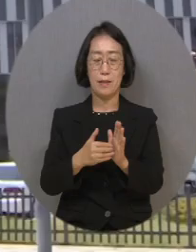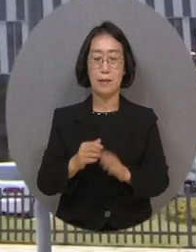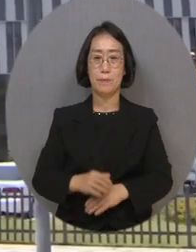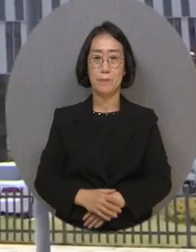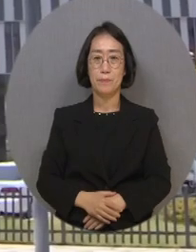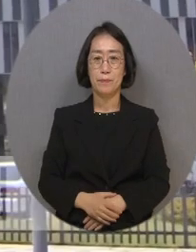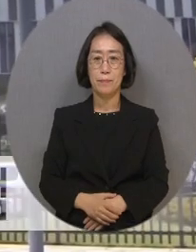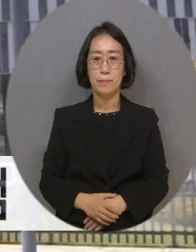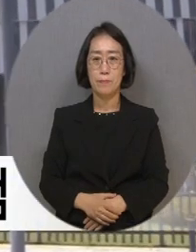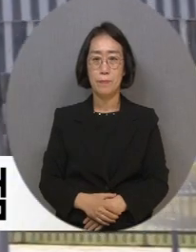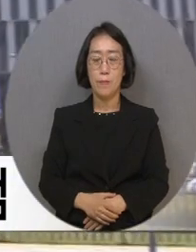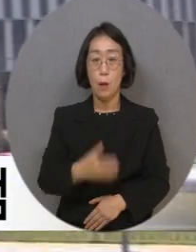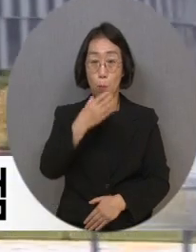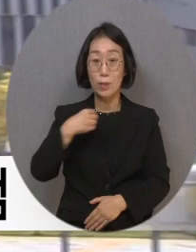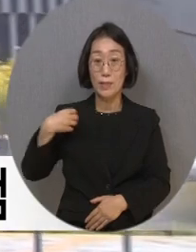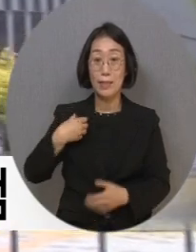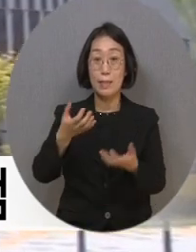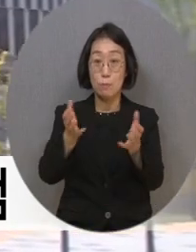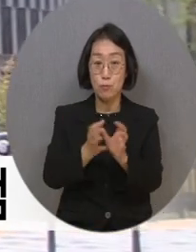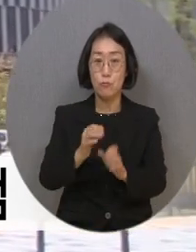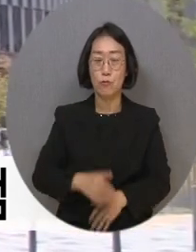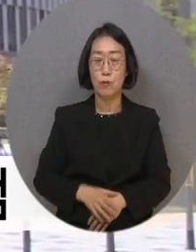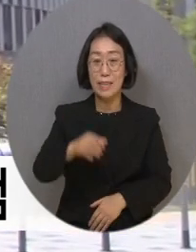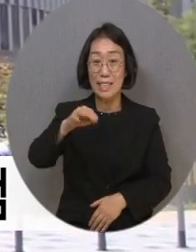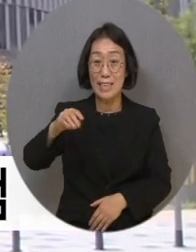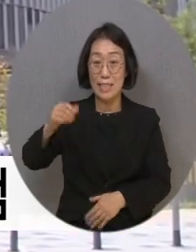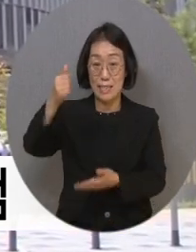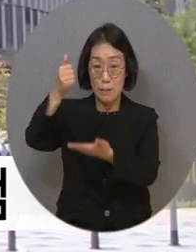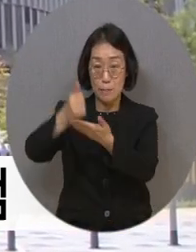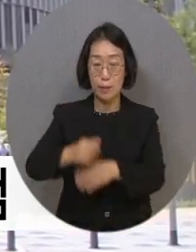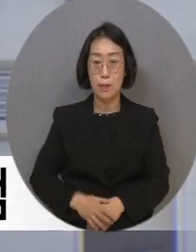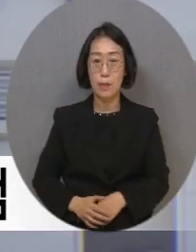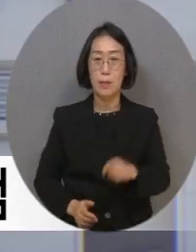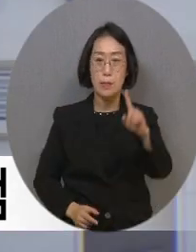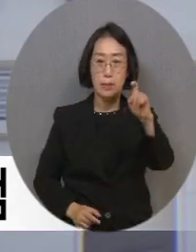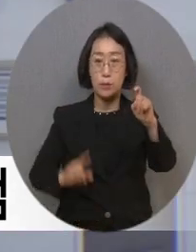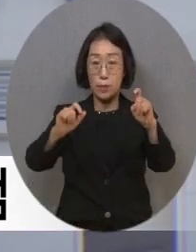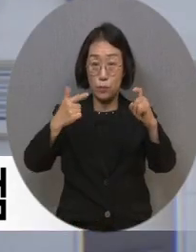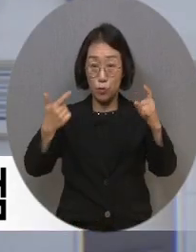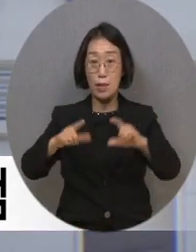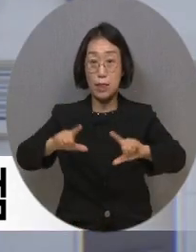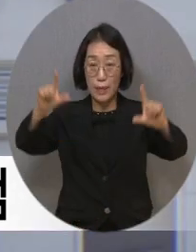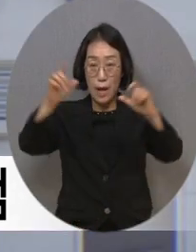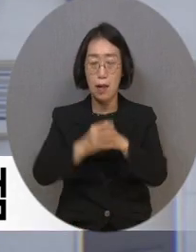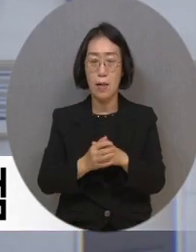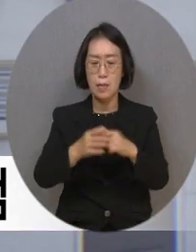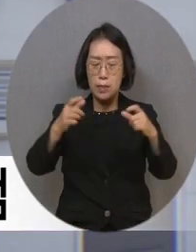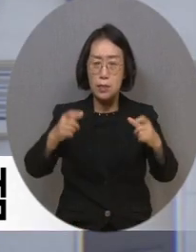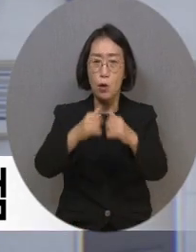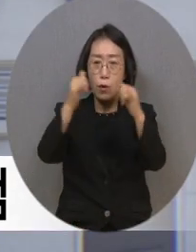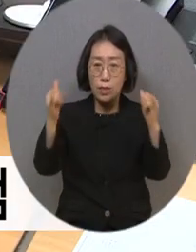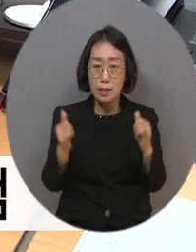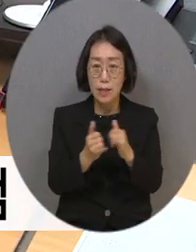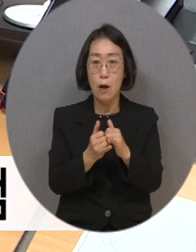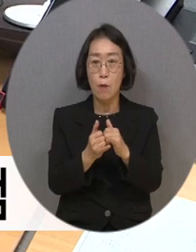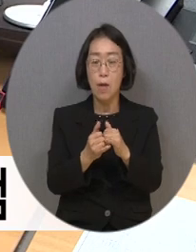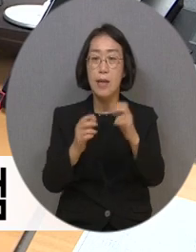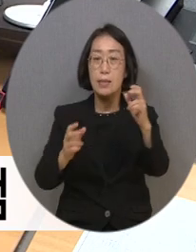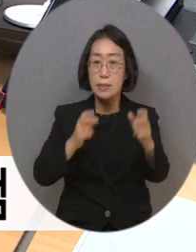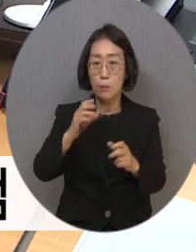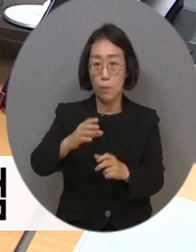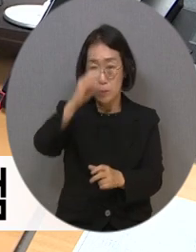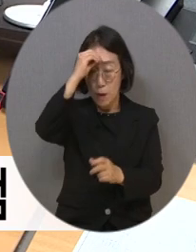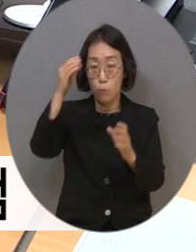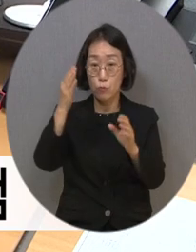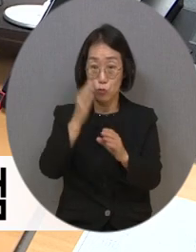청취했습니다 보건복지부 이기일 제 1차관은 지난 16일 시설장애인 지역 사회 자립지원 시범 사업에 참여